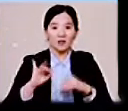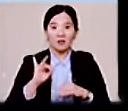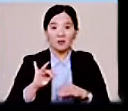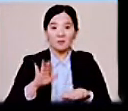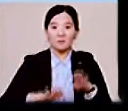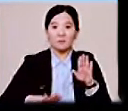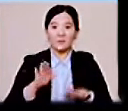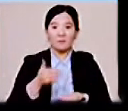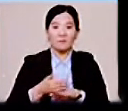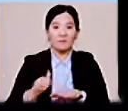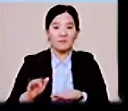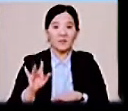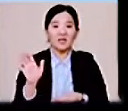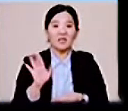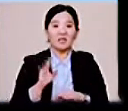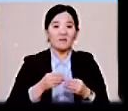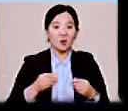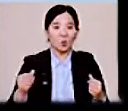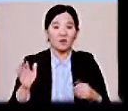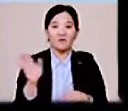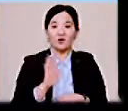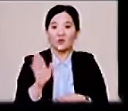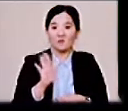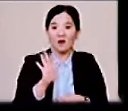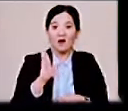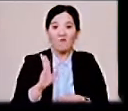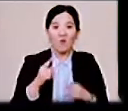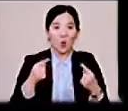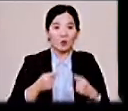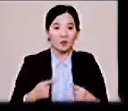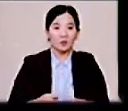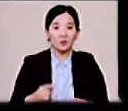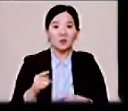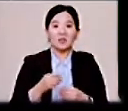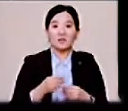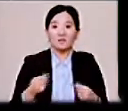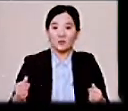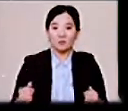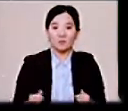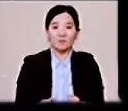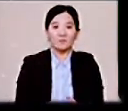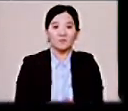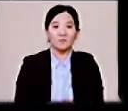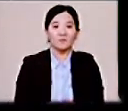массовую долю растворенного вещества в конкретном растворе?